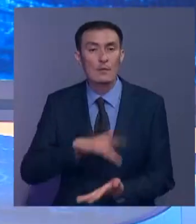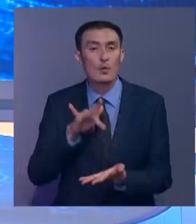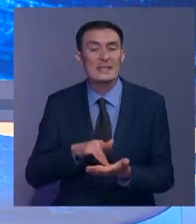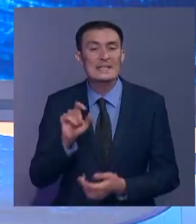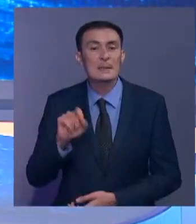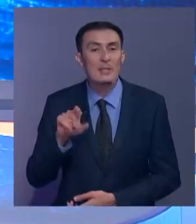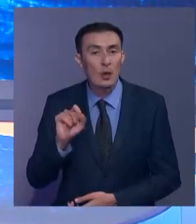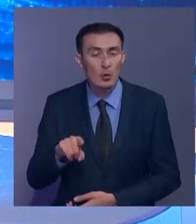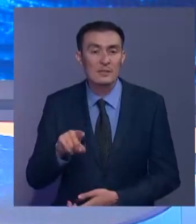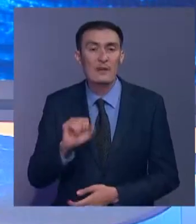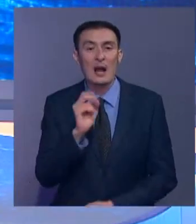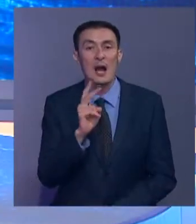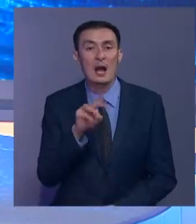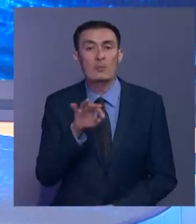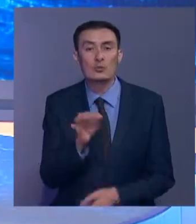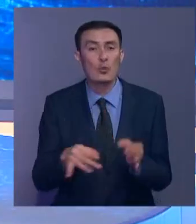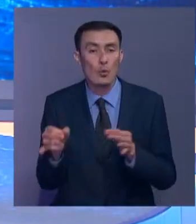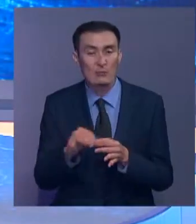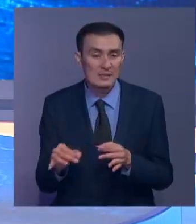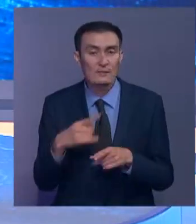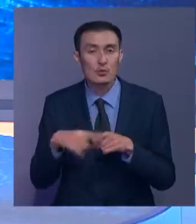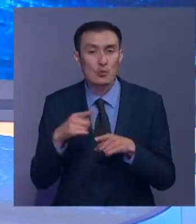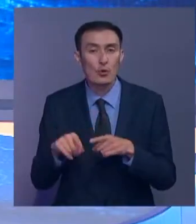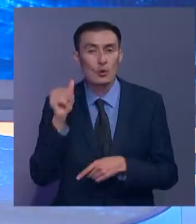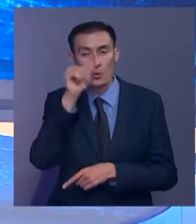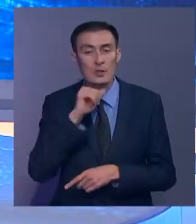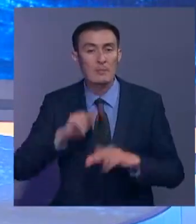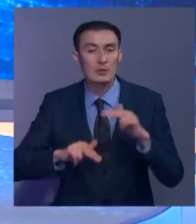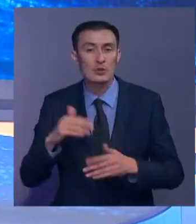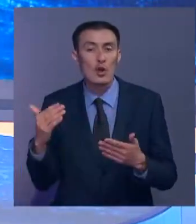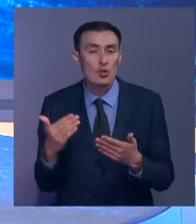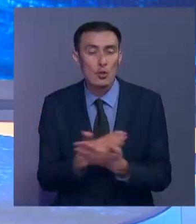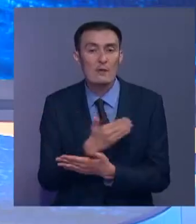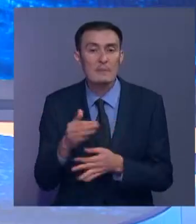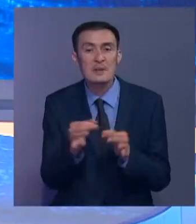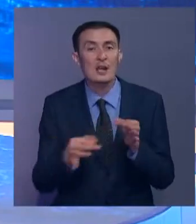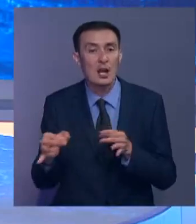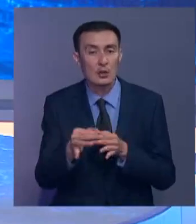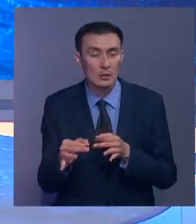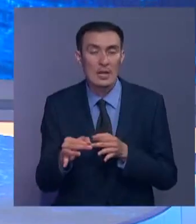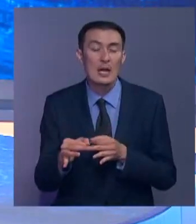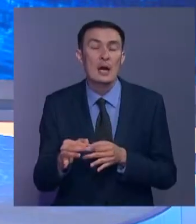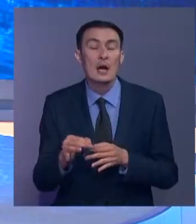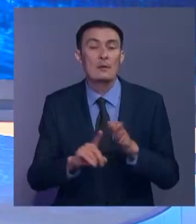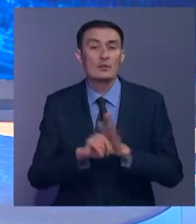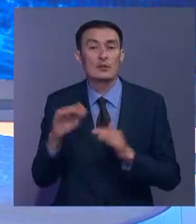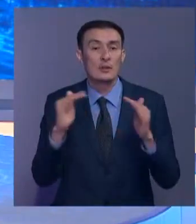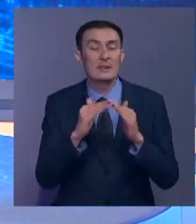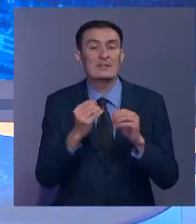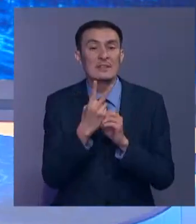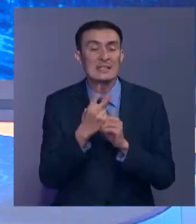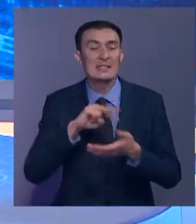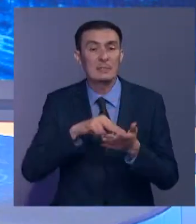В городе Степногорске в Акмолинской области в ближайшие годы построят новый микрорайон. Первые многоэтажки из